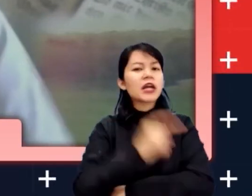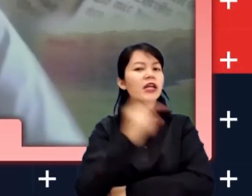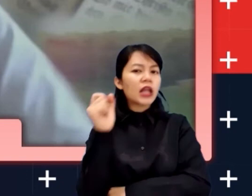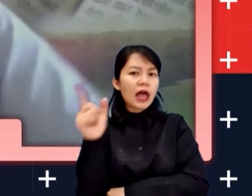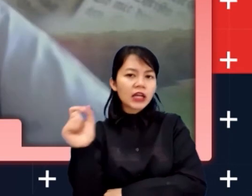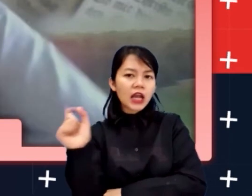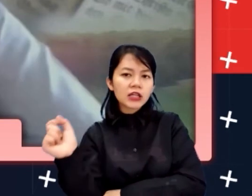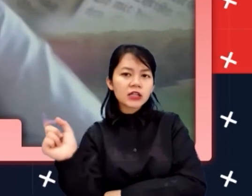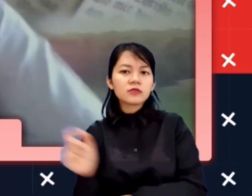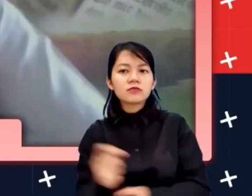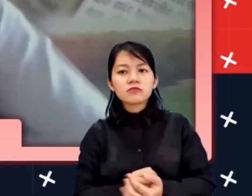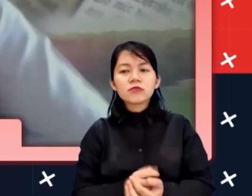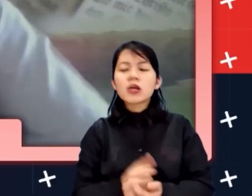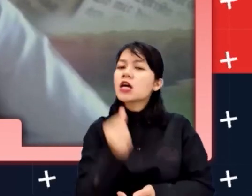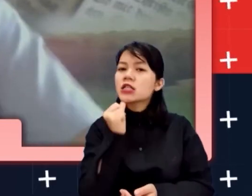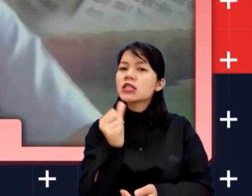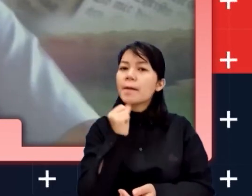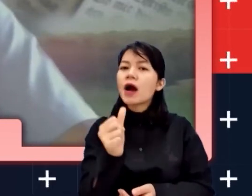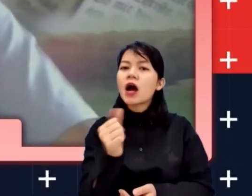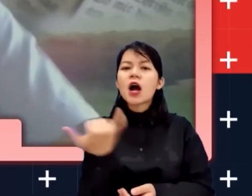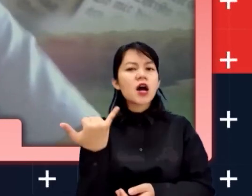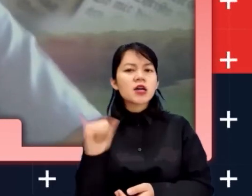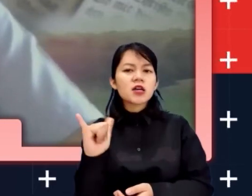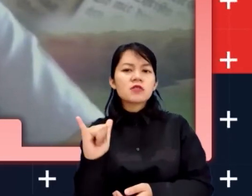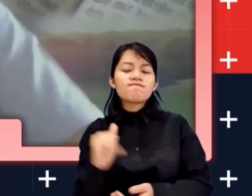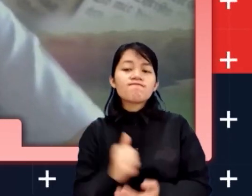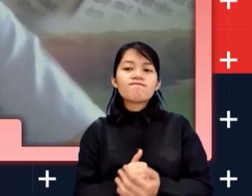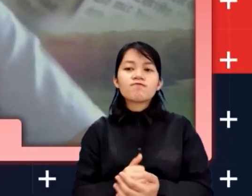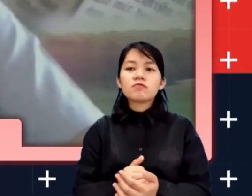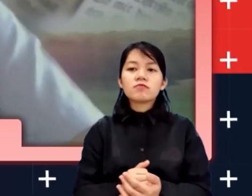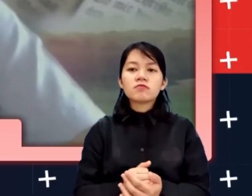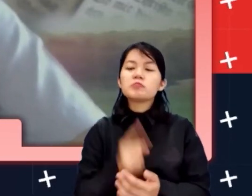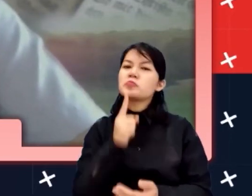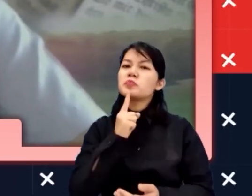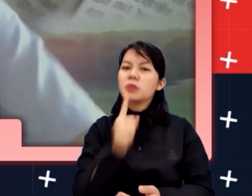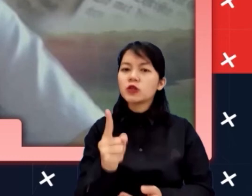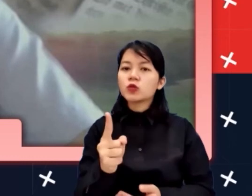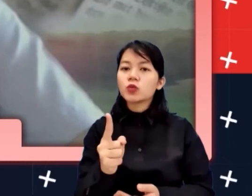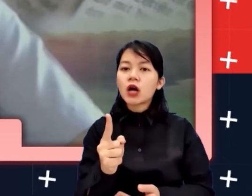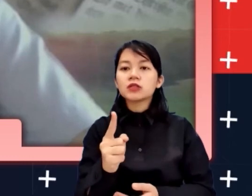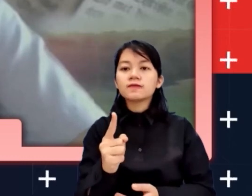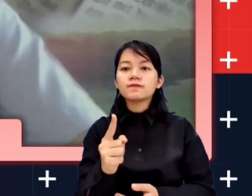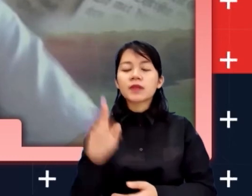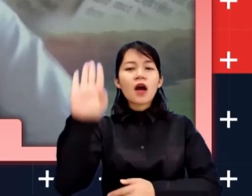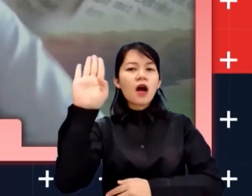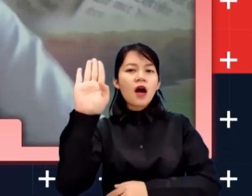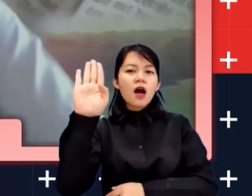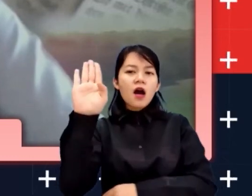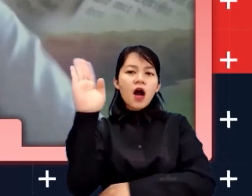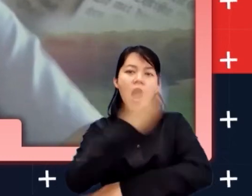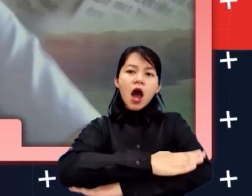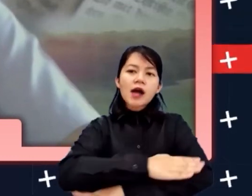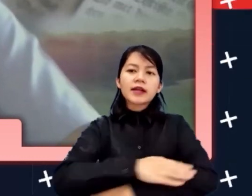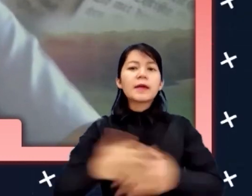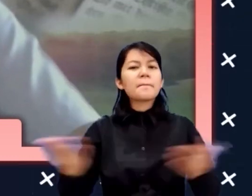menentukan hari yang manakah hari kudus Allah untuk dipelihara